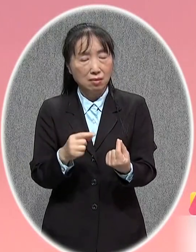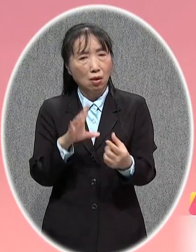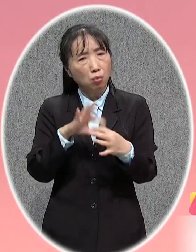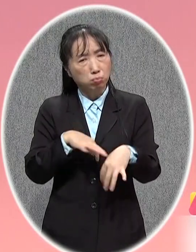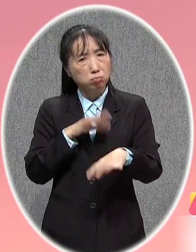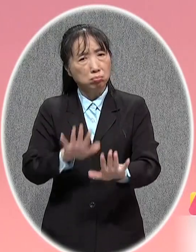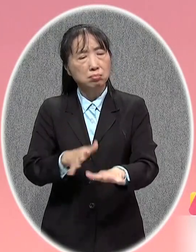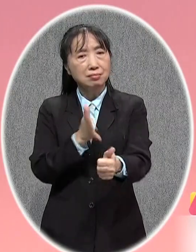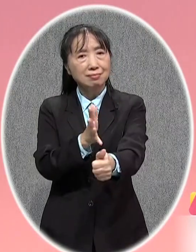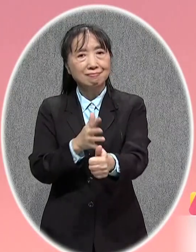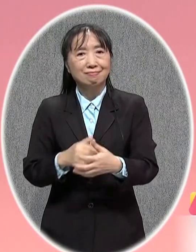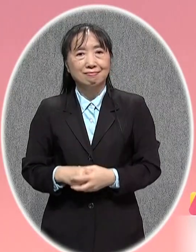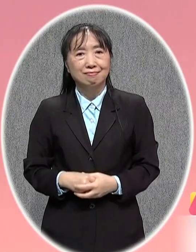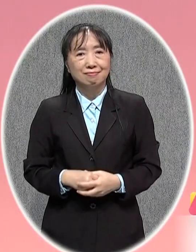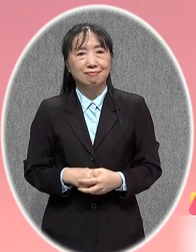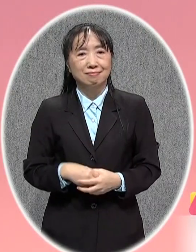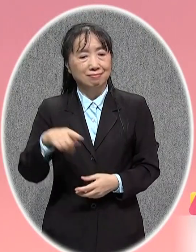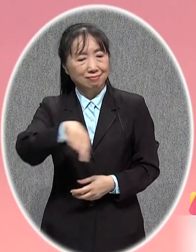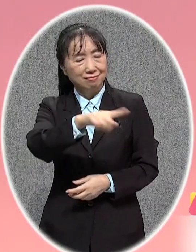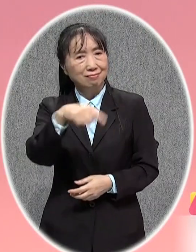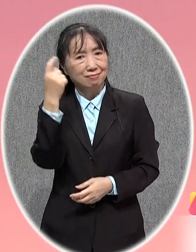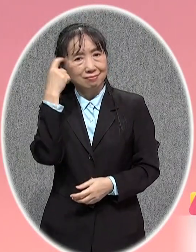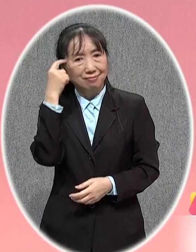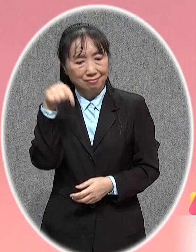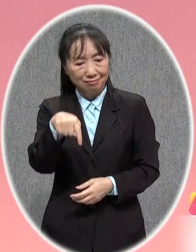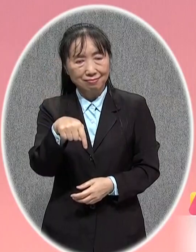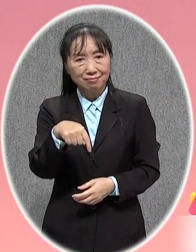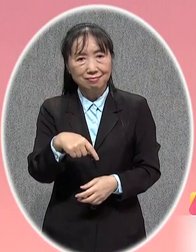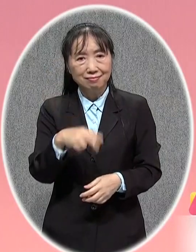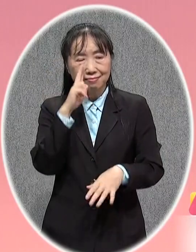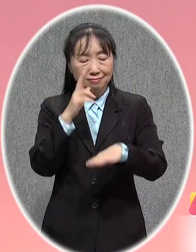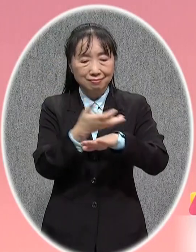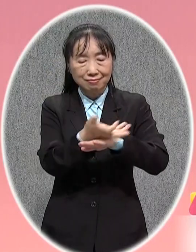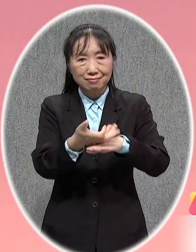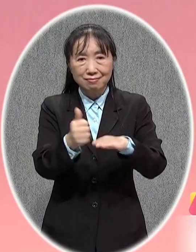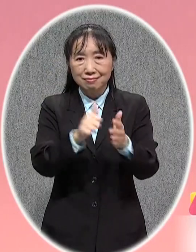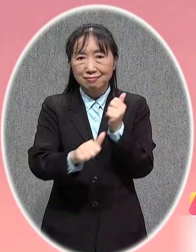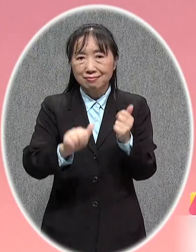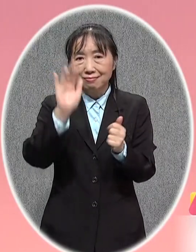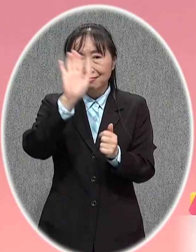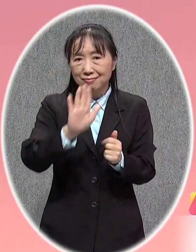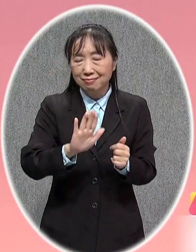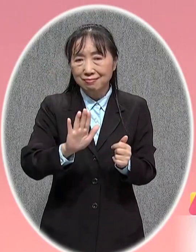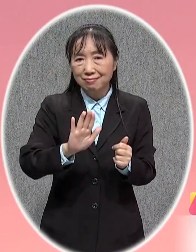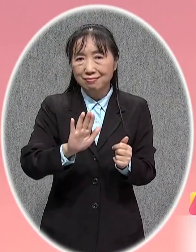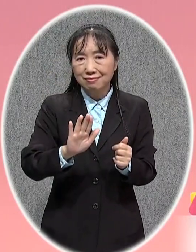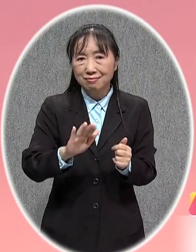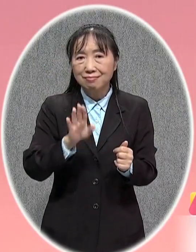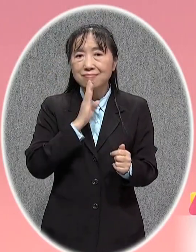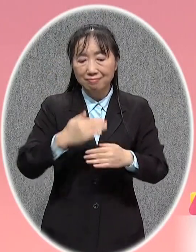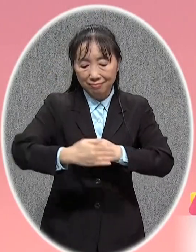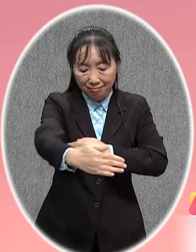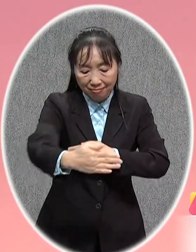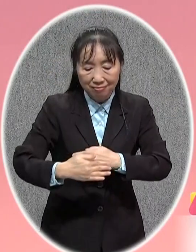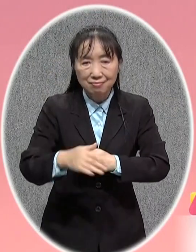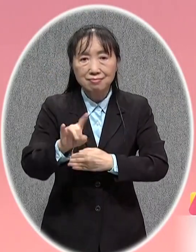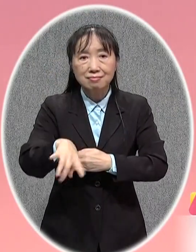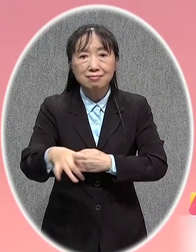问说，那大家所你们所指的藻礁生态系的范围到底到哪里？